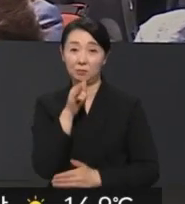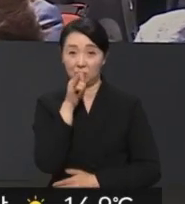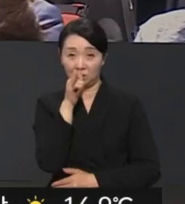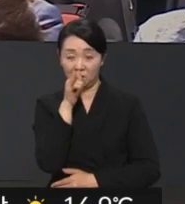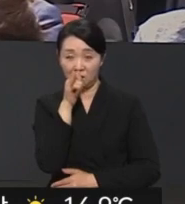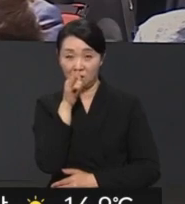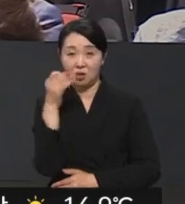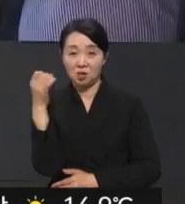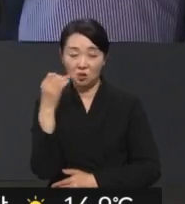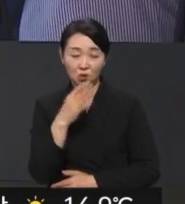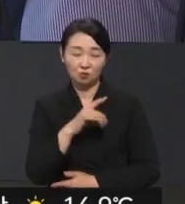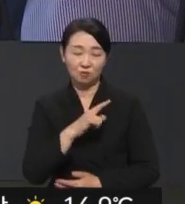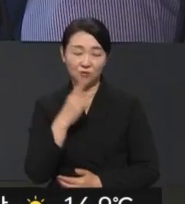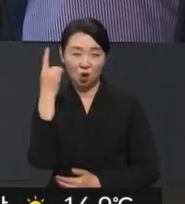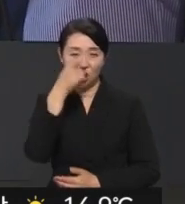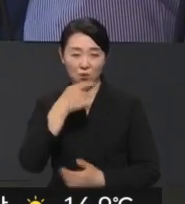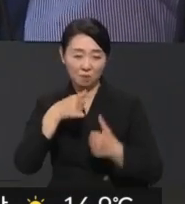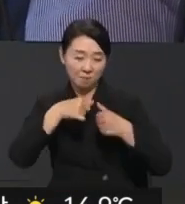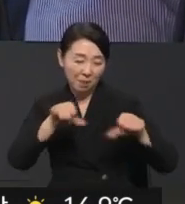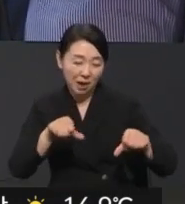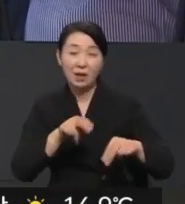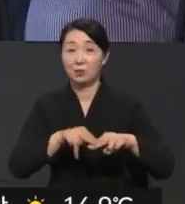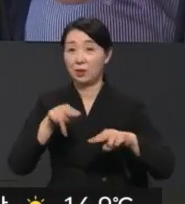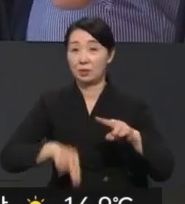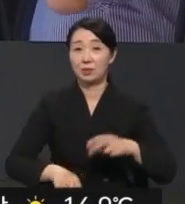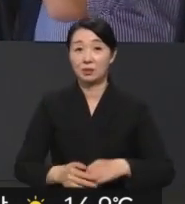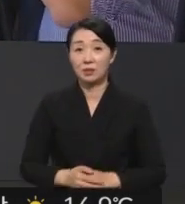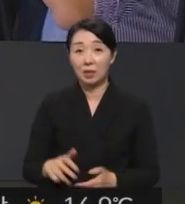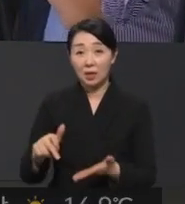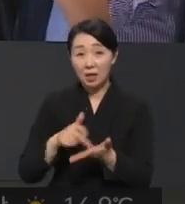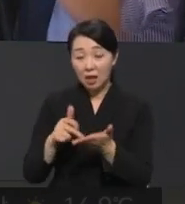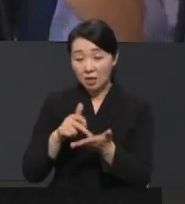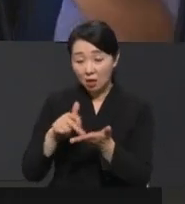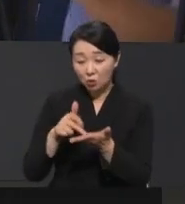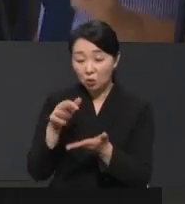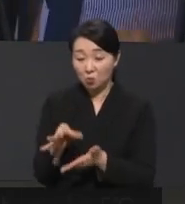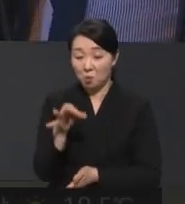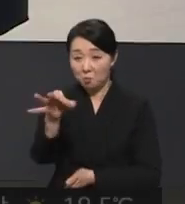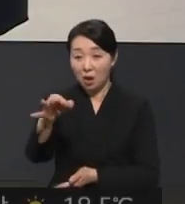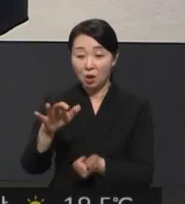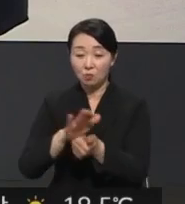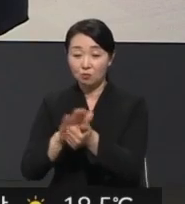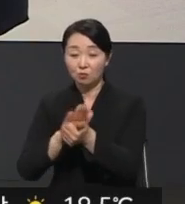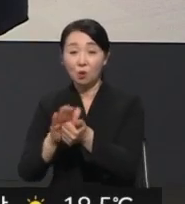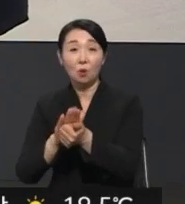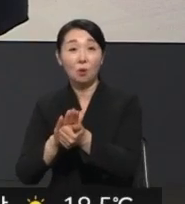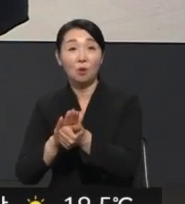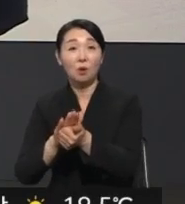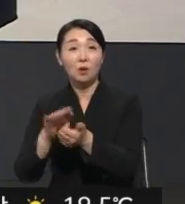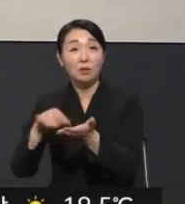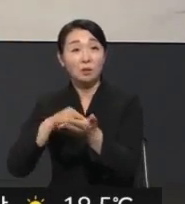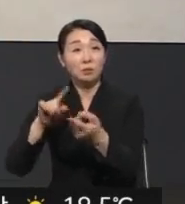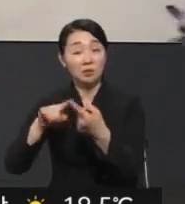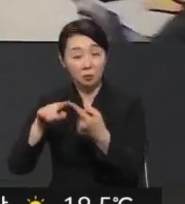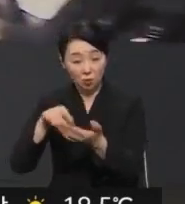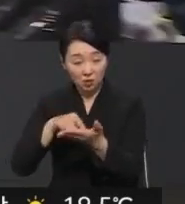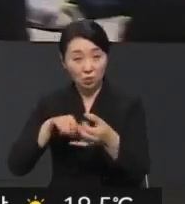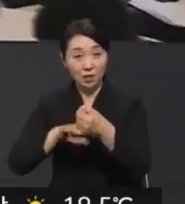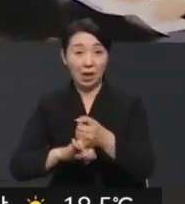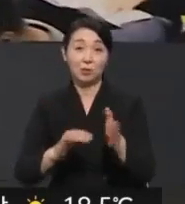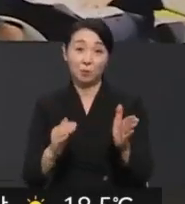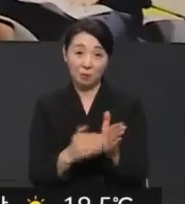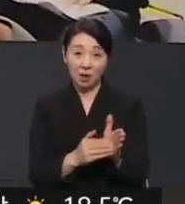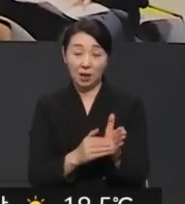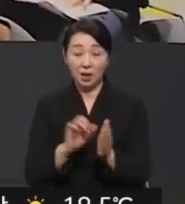말과 함께 불명예 퇴진한 겁니다. 카카오는 유료뿐만이 아니라 무료 서비스에 대한 보상도 약속했는데요. 비판을